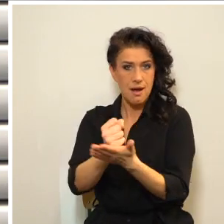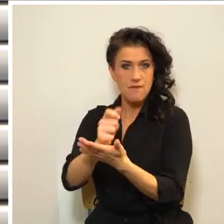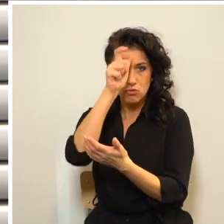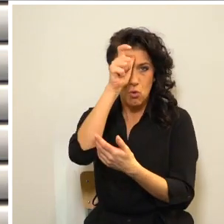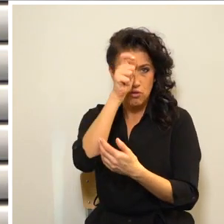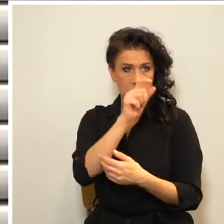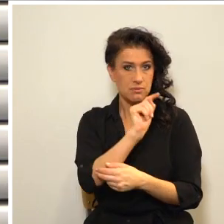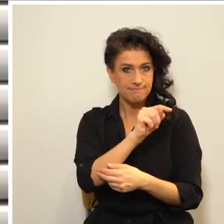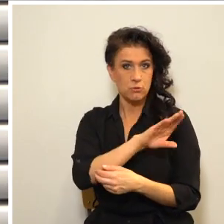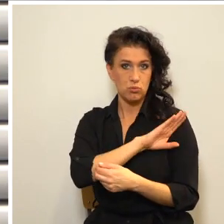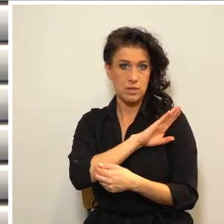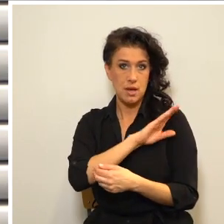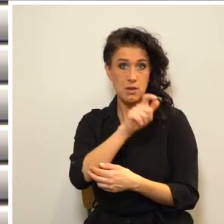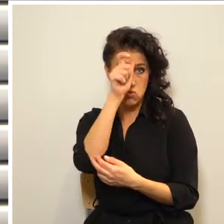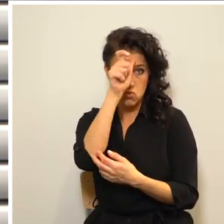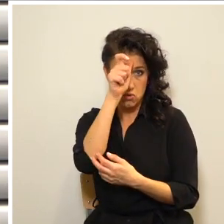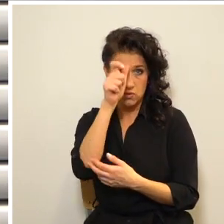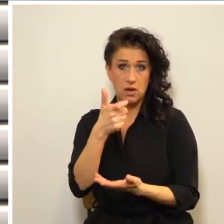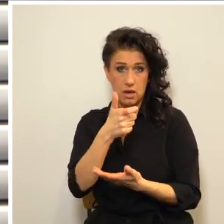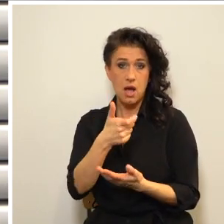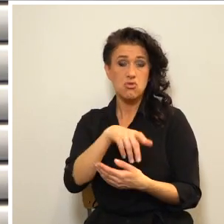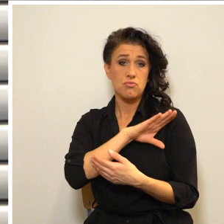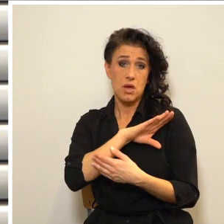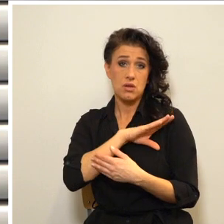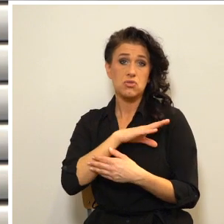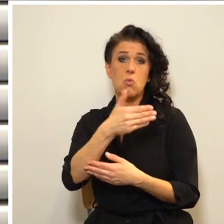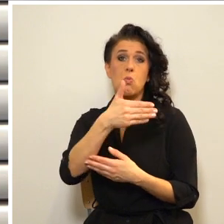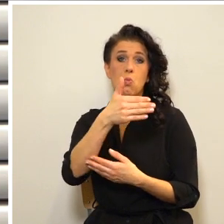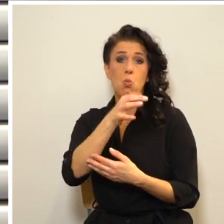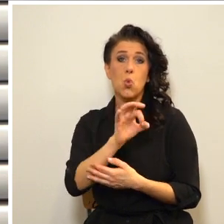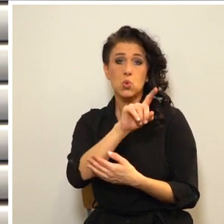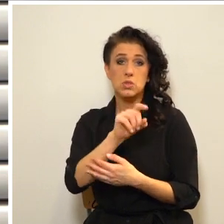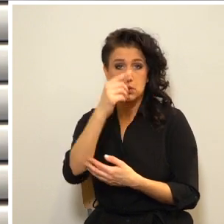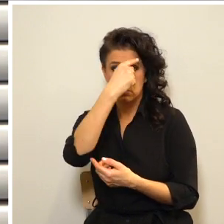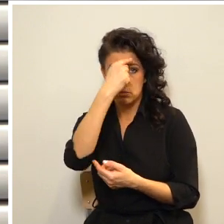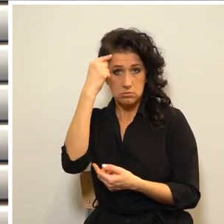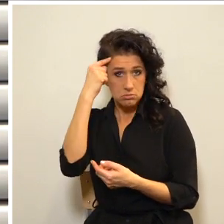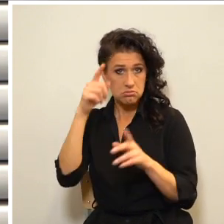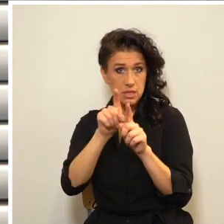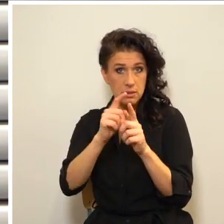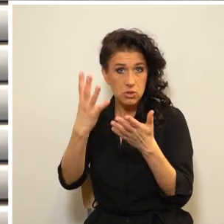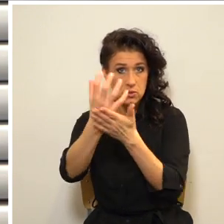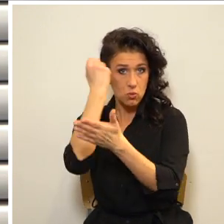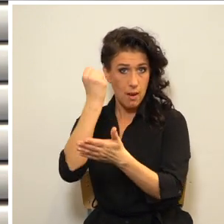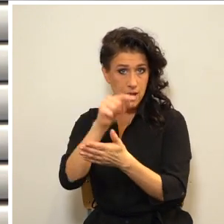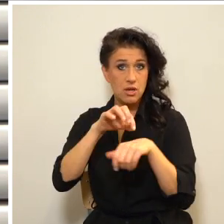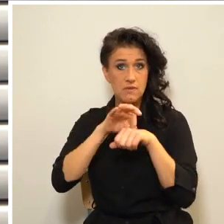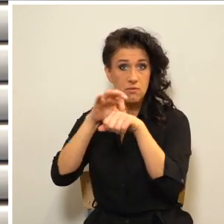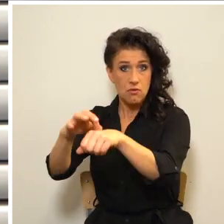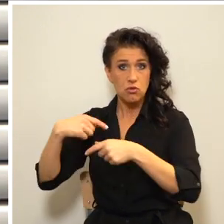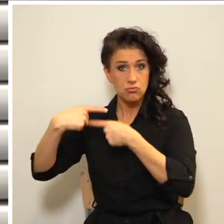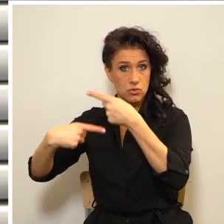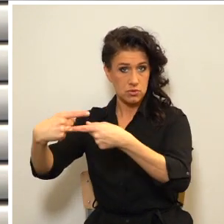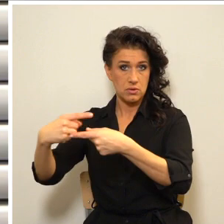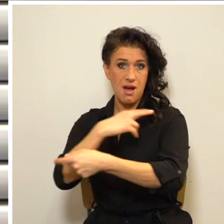związany z umieraniu człowieka w mechanizmie śmierci mózgu wychwycić rozpoznać i wdrożyć określoną procedurę nie wszyscy